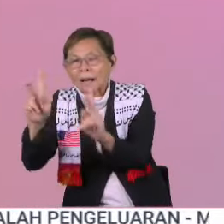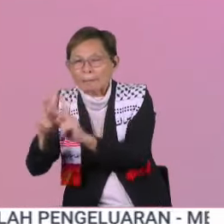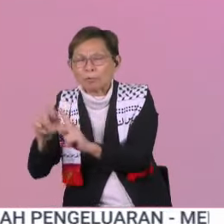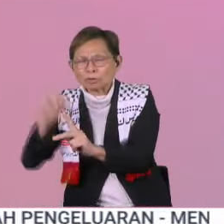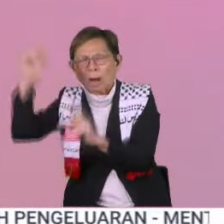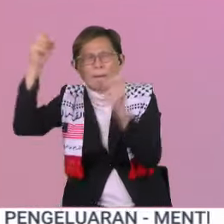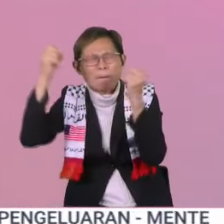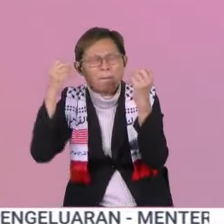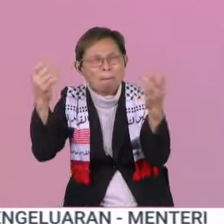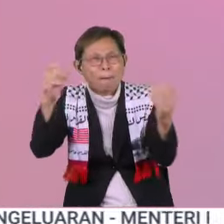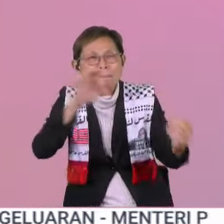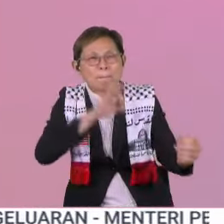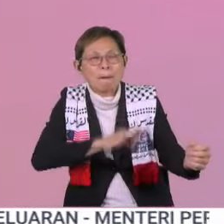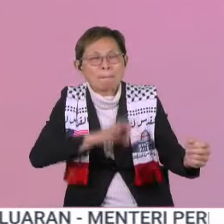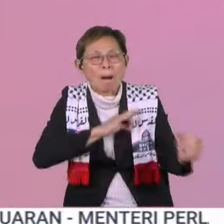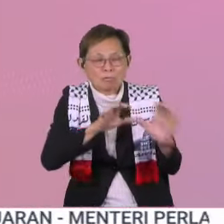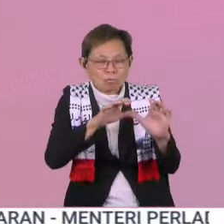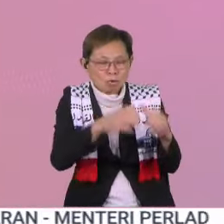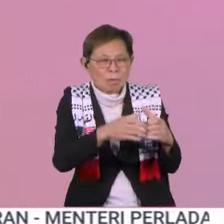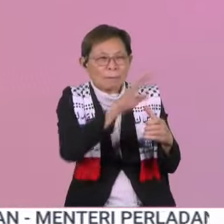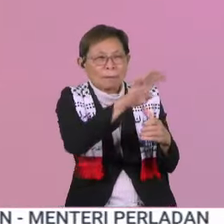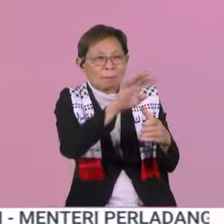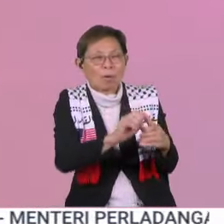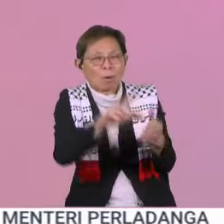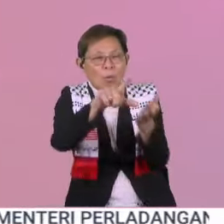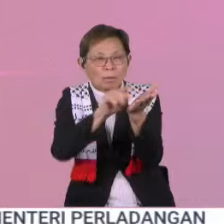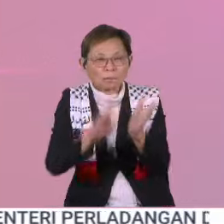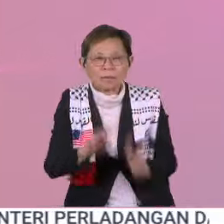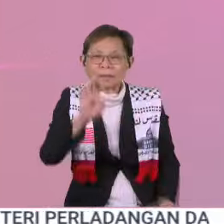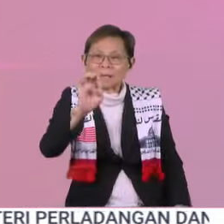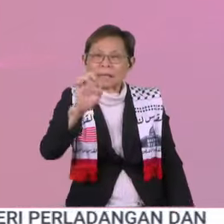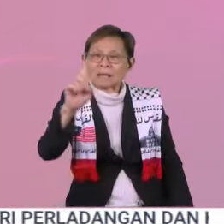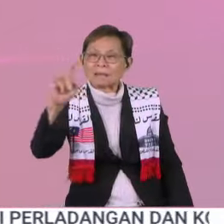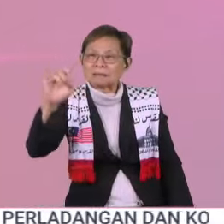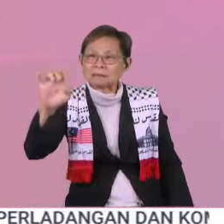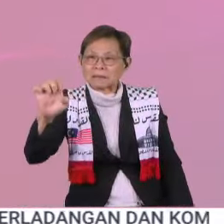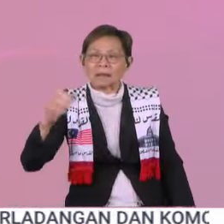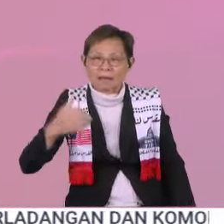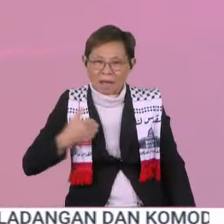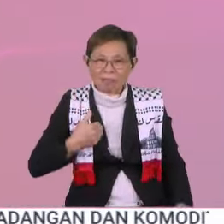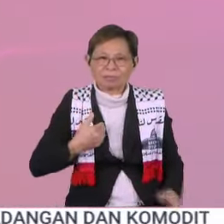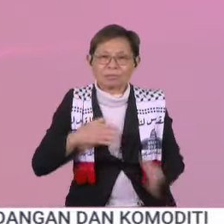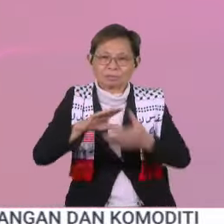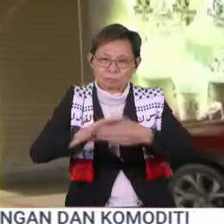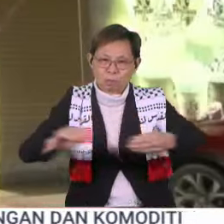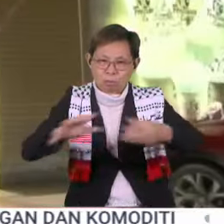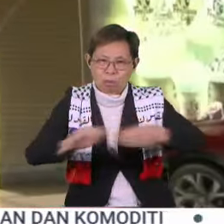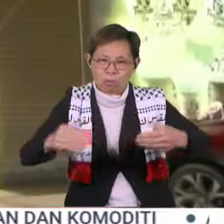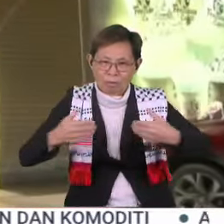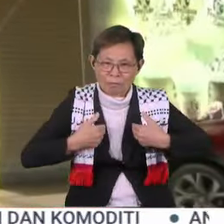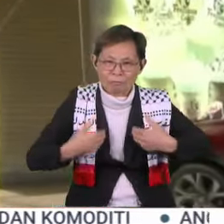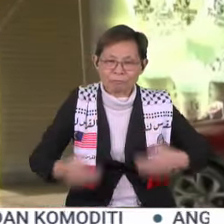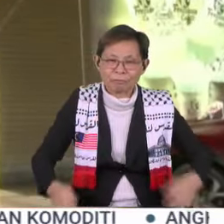banyak memberi manfaat kepada golongan B40. Wartawan Eddie Joseph ada butirannya.